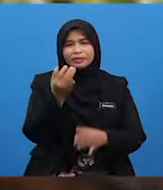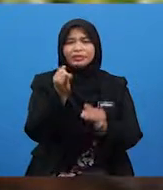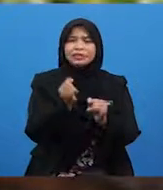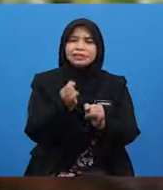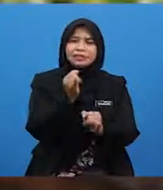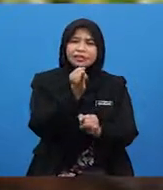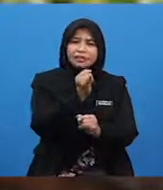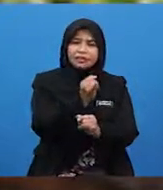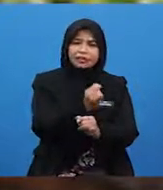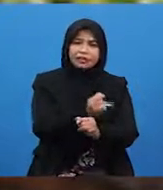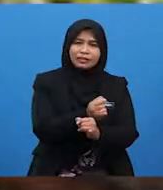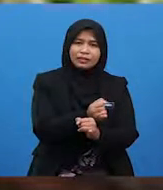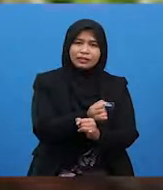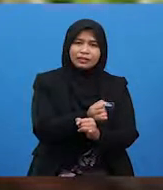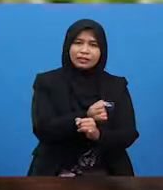jiran